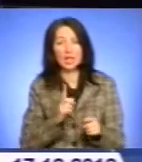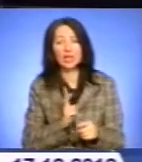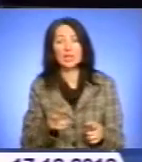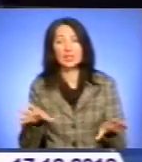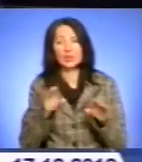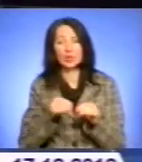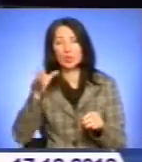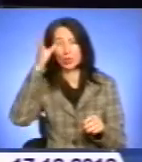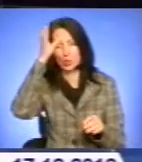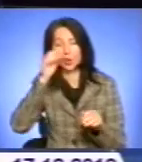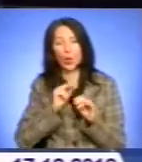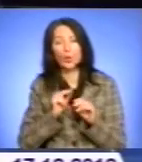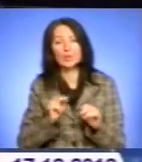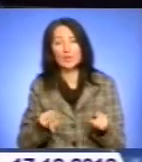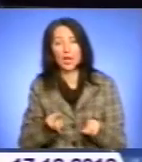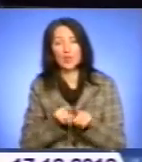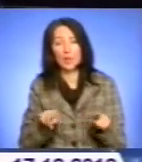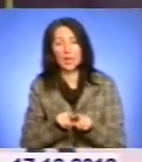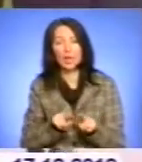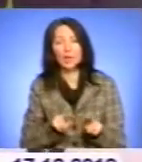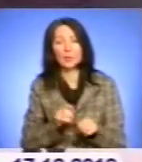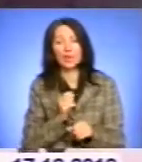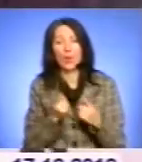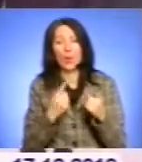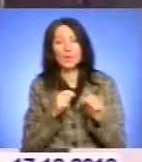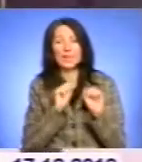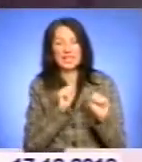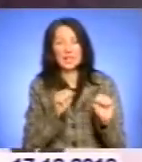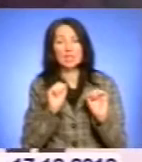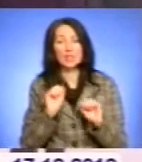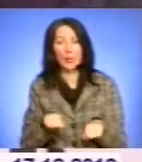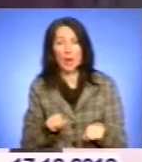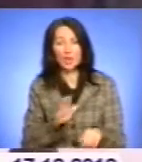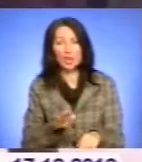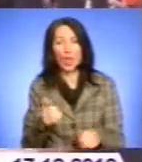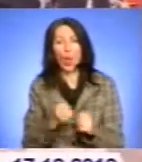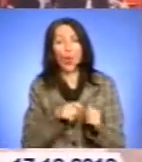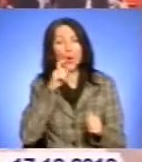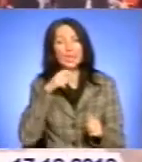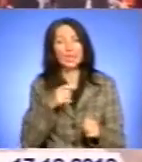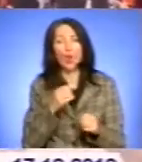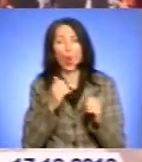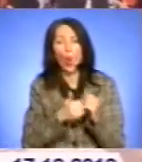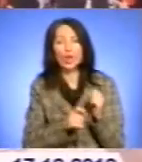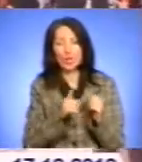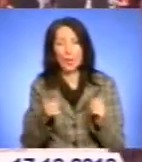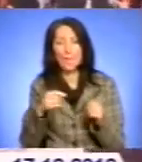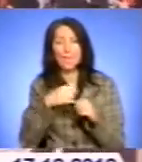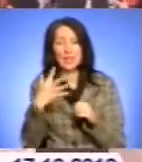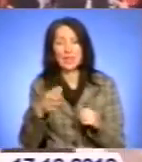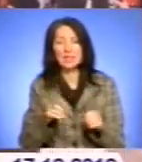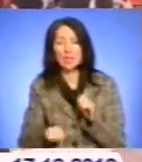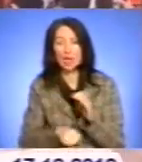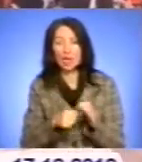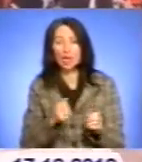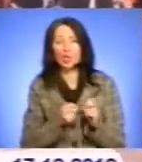владою обговорили захист прав дітей. В Україні кожен 15-й злочин скоїв неповнолітній. І хоча на Тернопілі